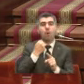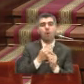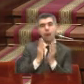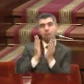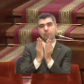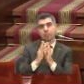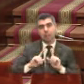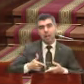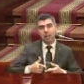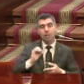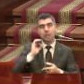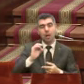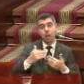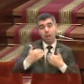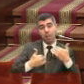بالنسبة